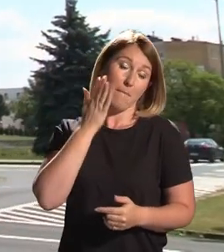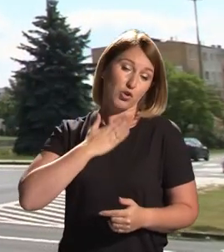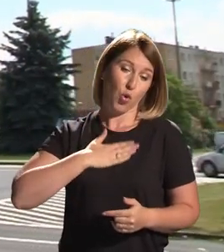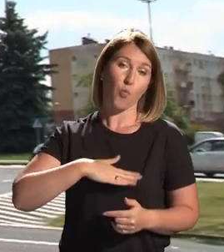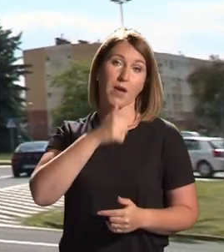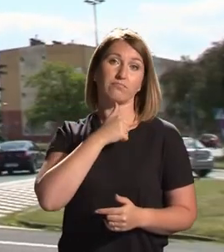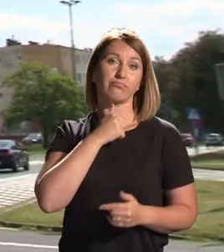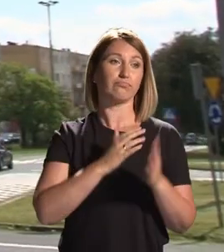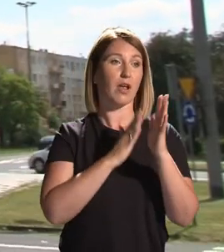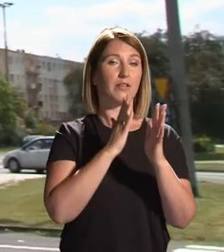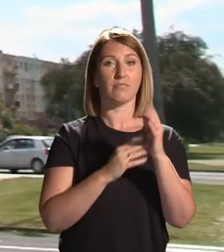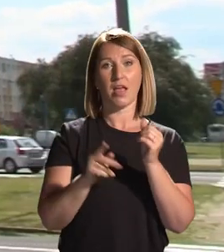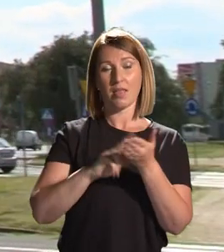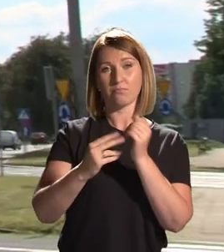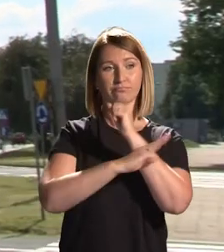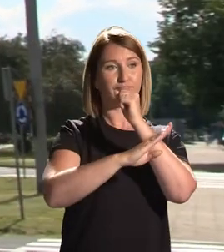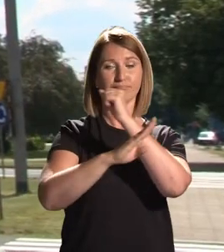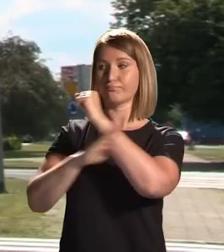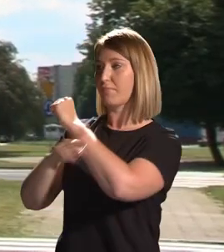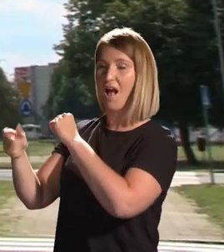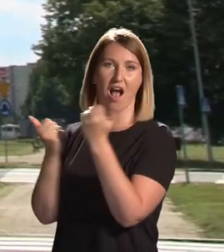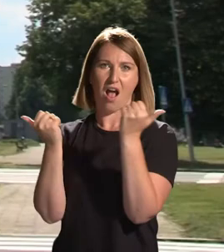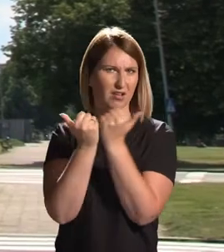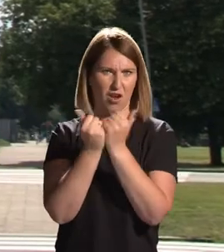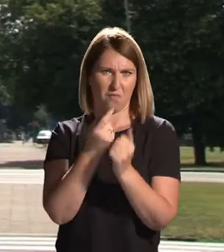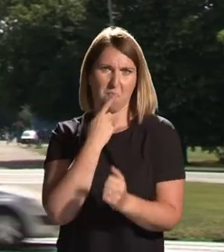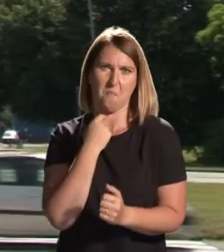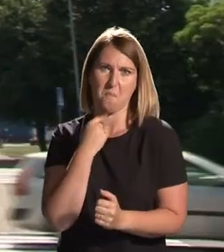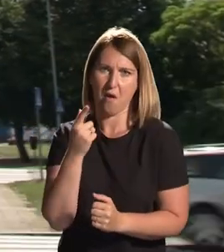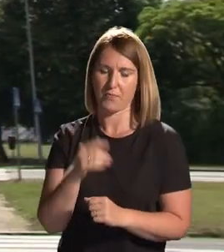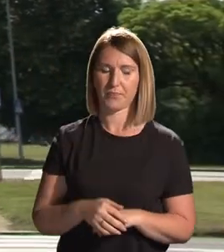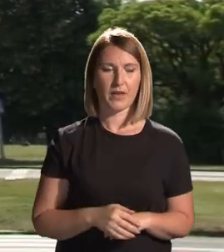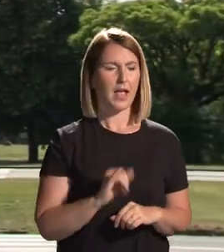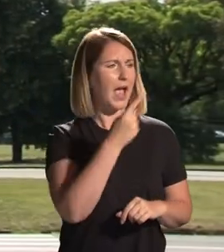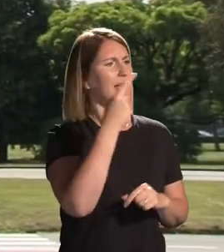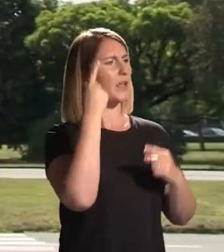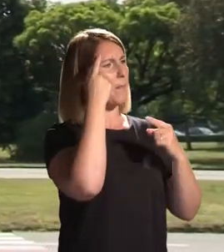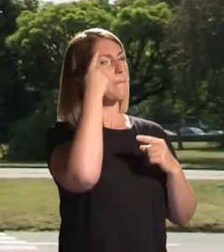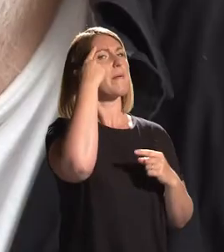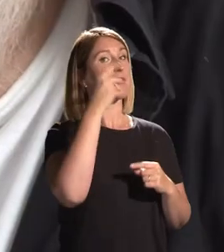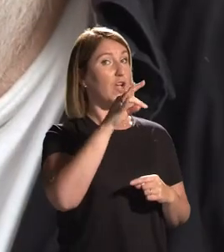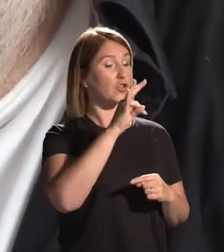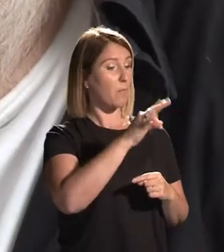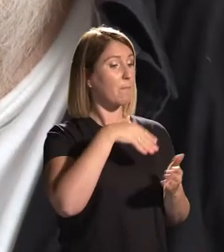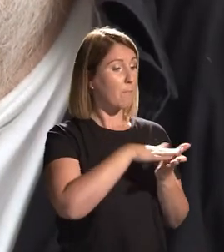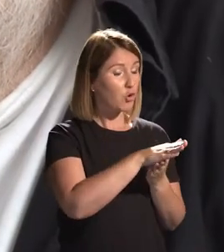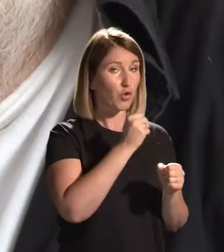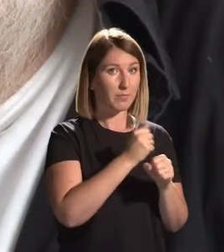czego w Krakowie za dużo nie miałem. Jak wspominam swoje początki? Chciałem dalej pojechać, już wyjechać, ale